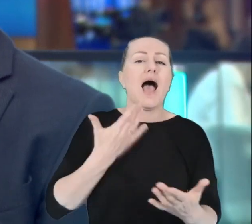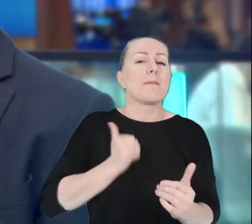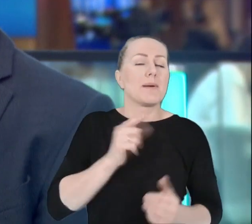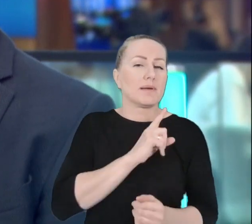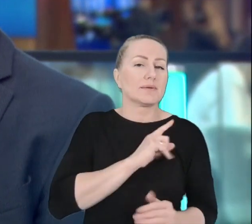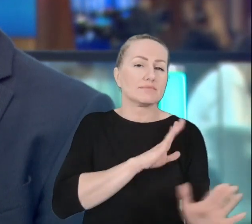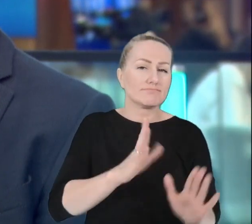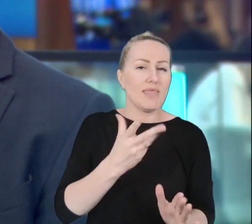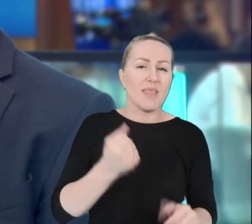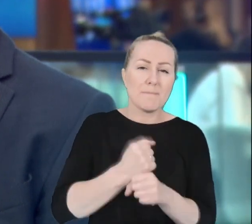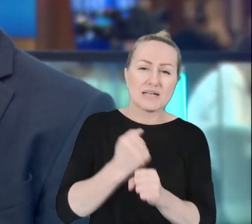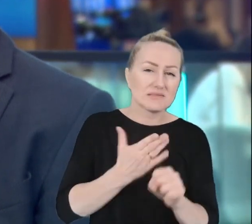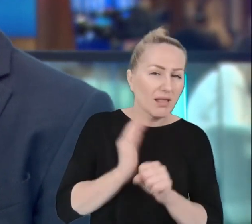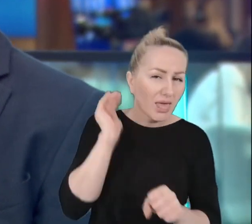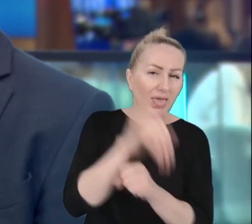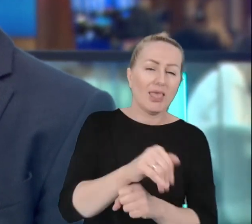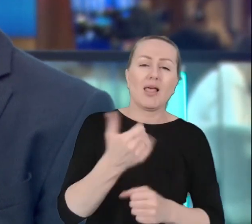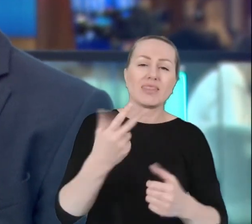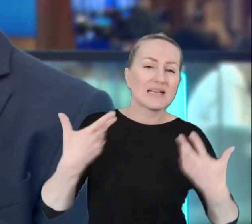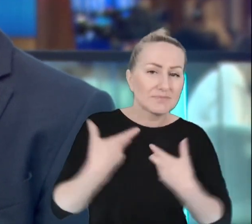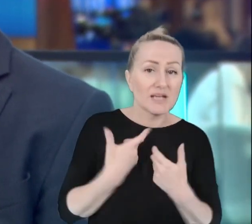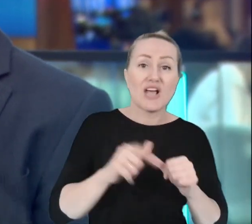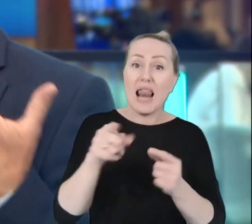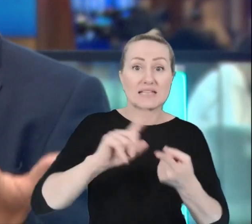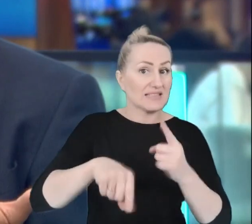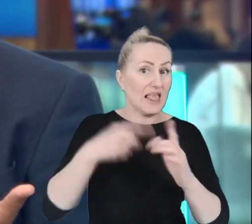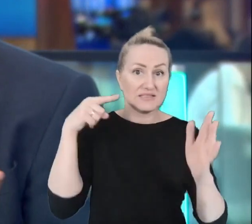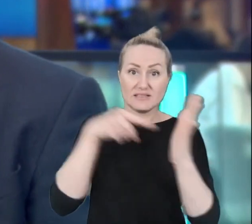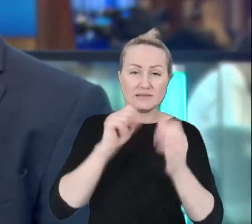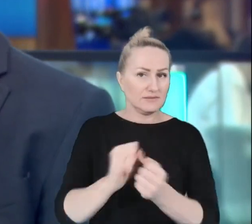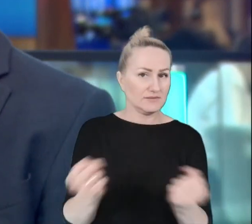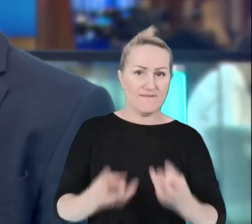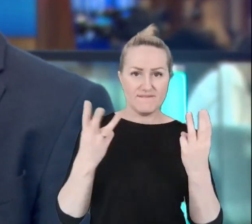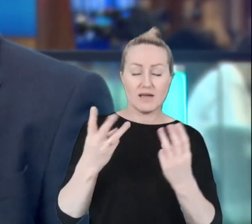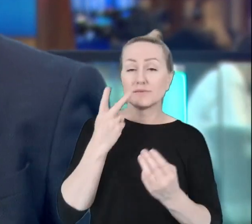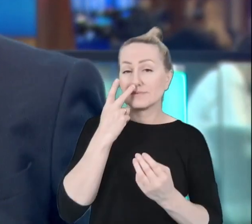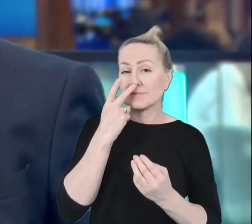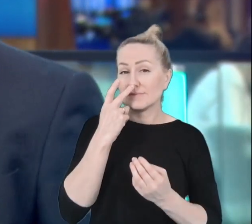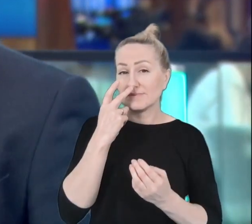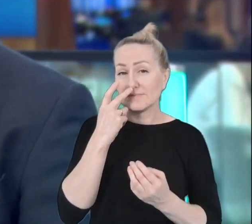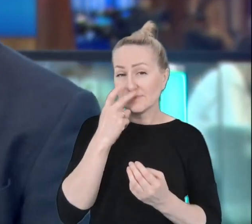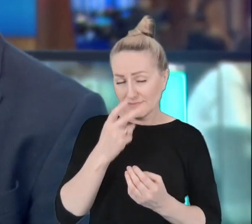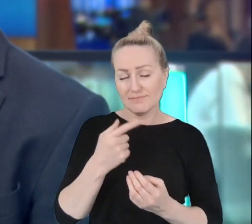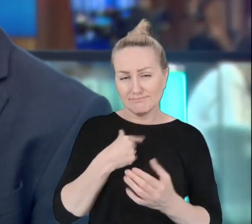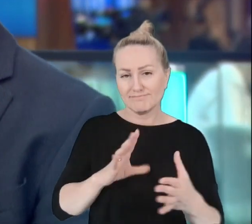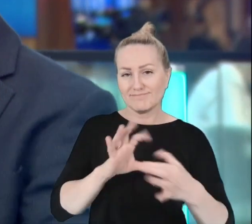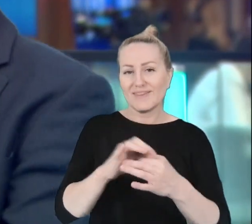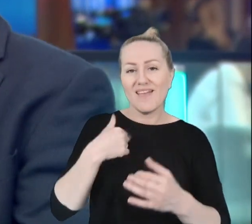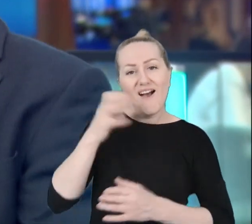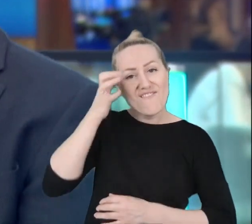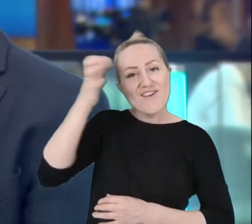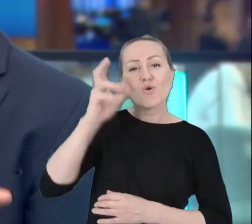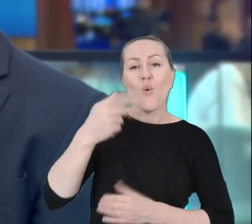ten sens jest kluczowy. Ja sobie pozwolę powiedzieć, tak nawiązać trochę, bo z wykształcenia jestem historykiem. Jak